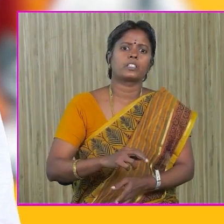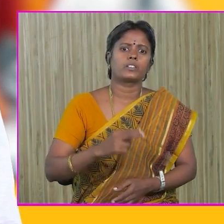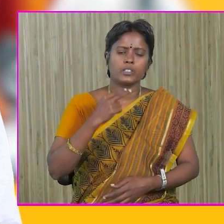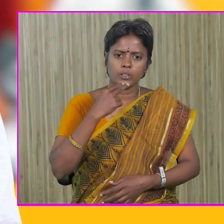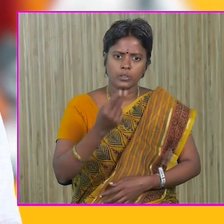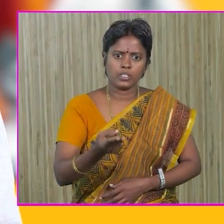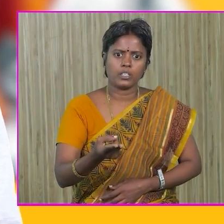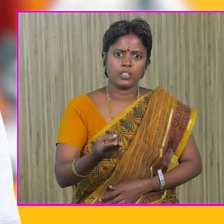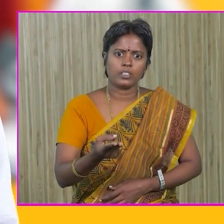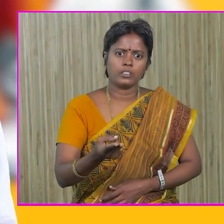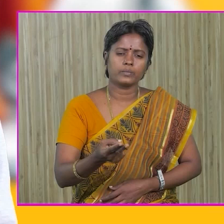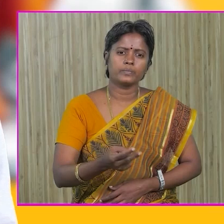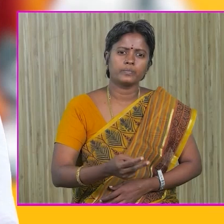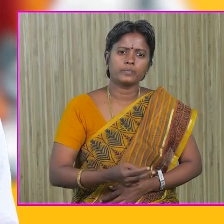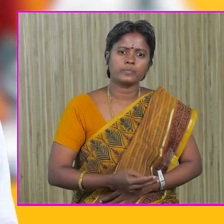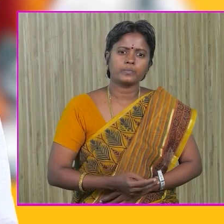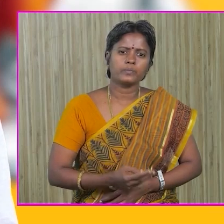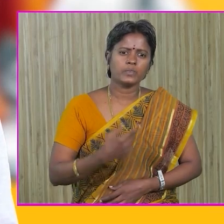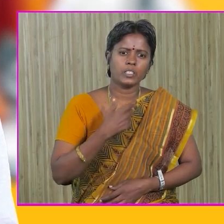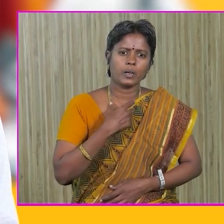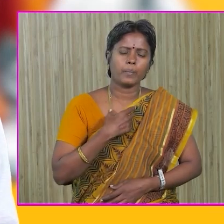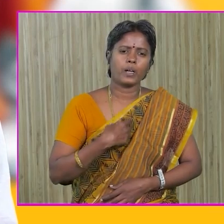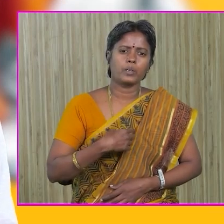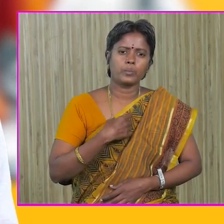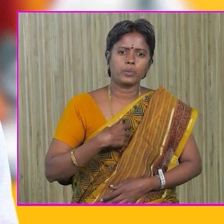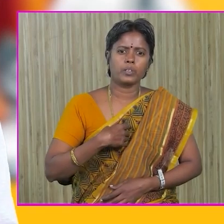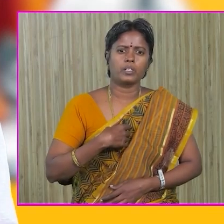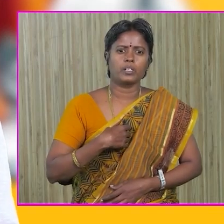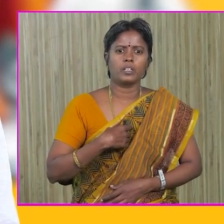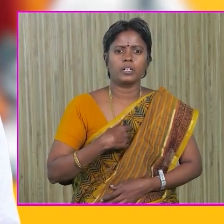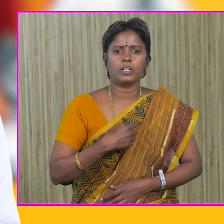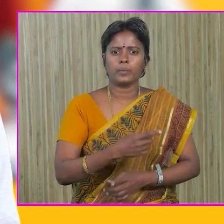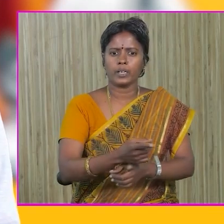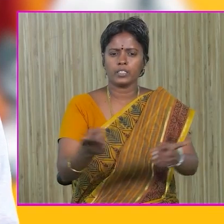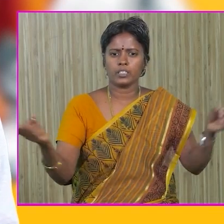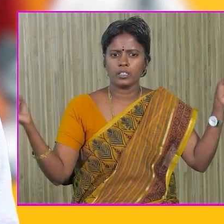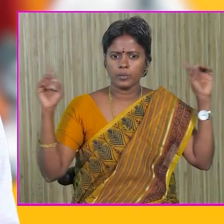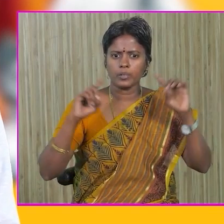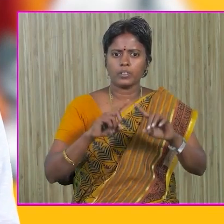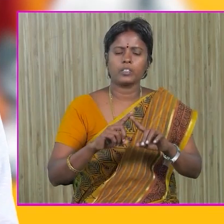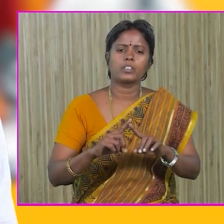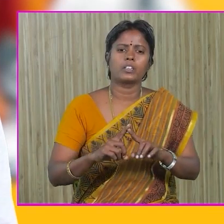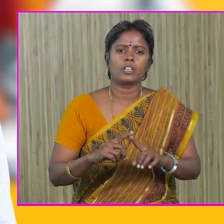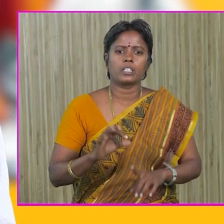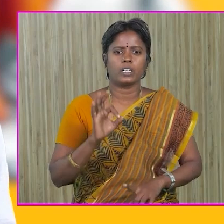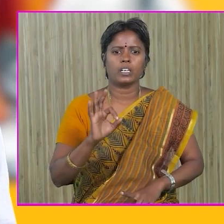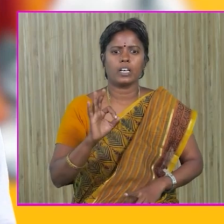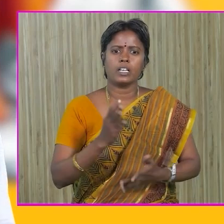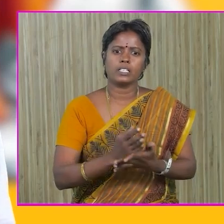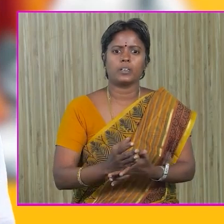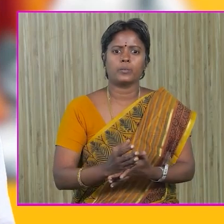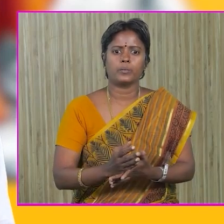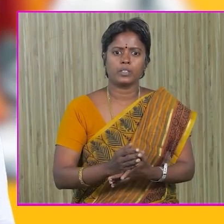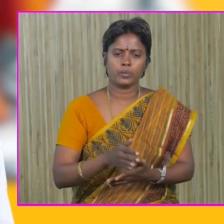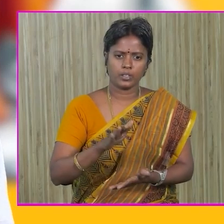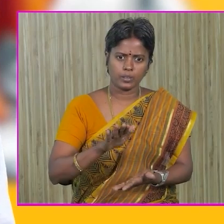திருவள்ளுவர் கூறுகிறார். இந்த பண்புள்ள மனிதர்களால் மட்டுமே, அவர்கள் செய்யக்கூடிய சிறந்த காரியங்களால் மட்டுமே இந்த